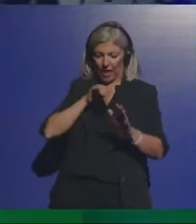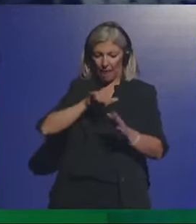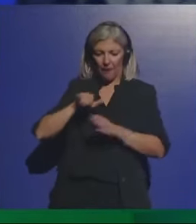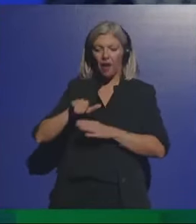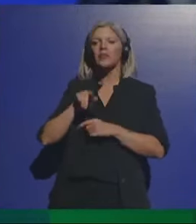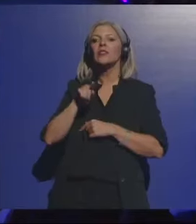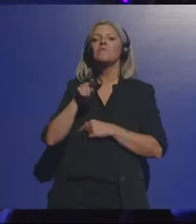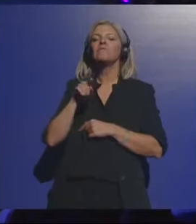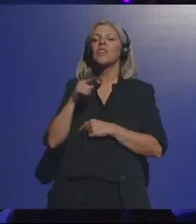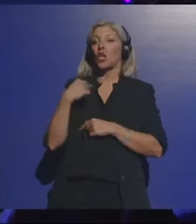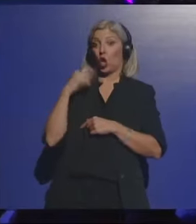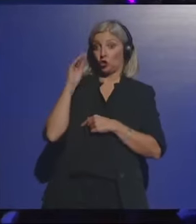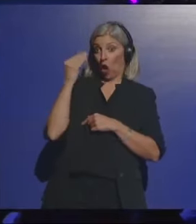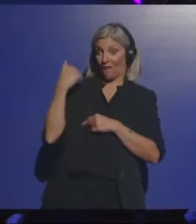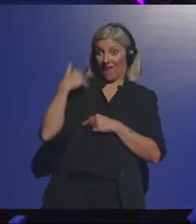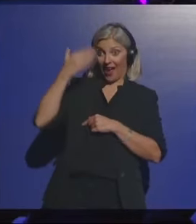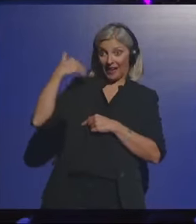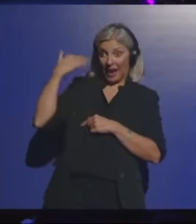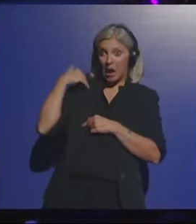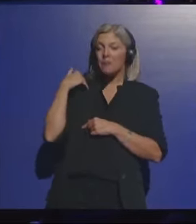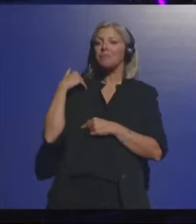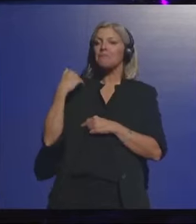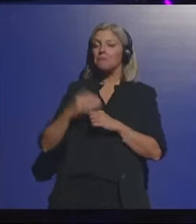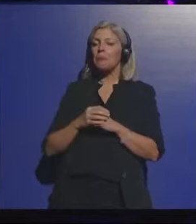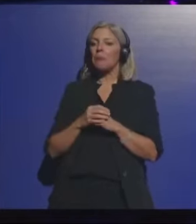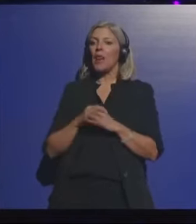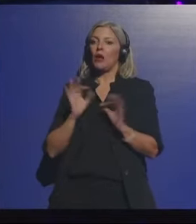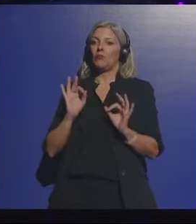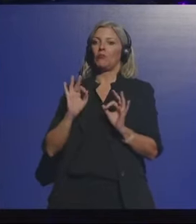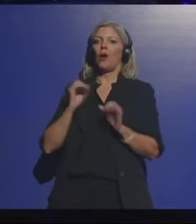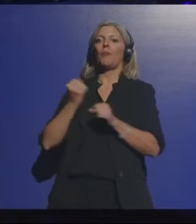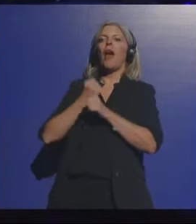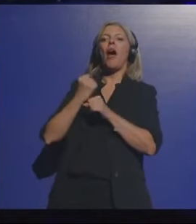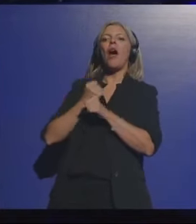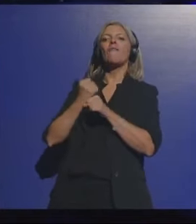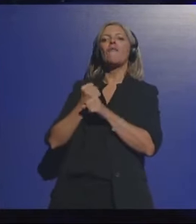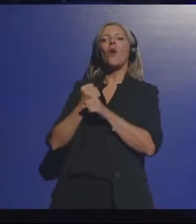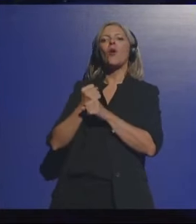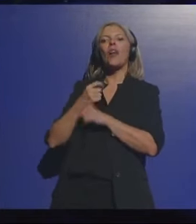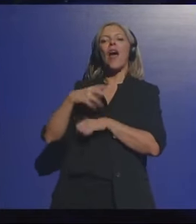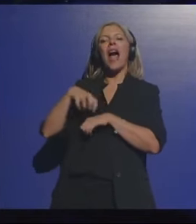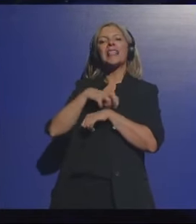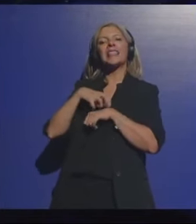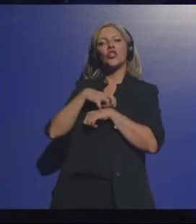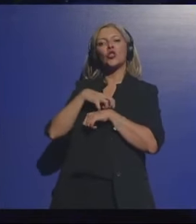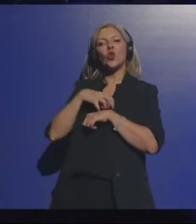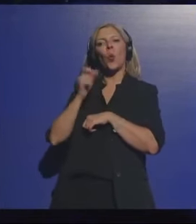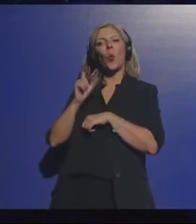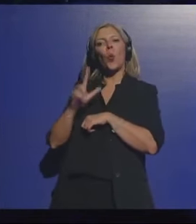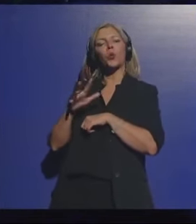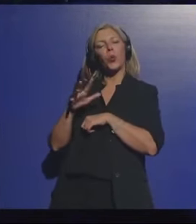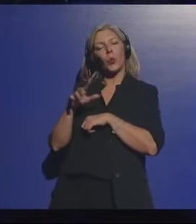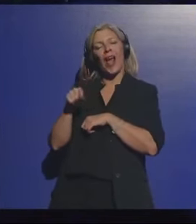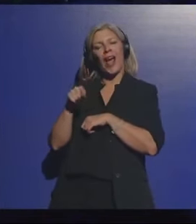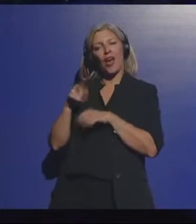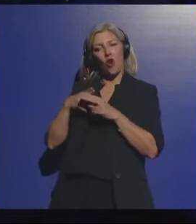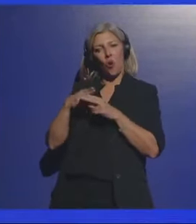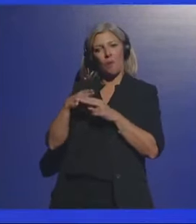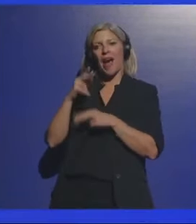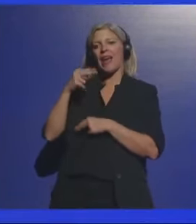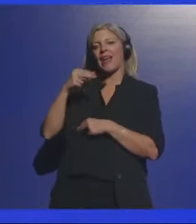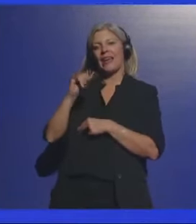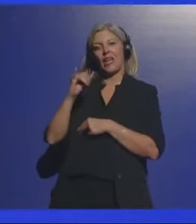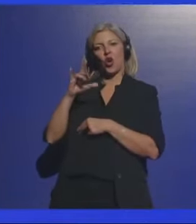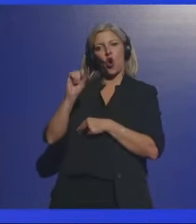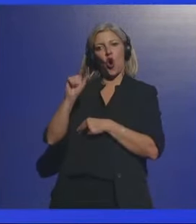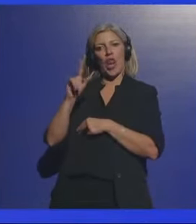io quando ero giovanetto facevo lavoravo con l'ora assessore alla cultura di Roma dal Nicolini che